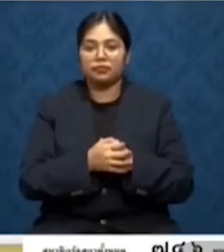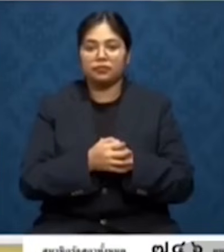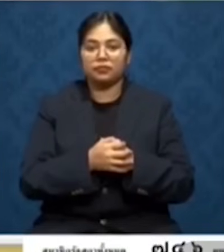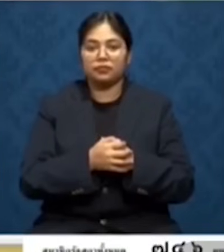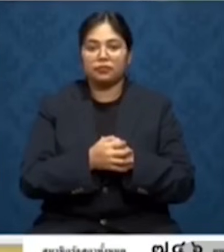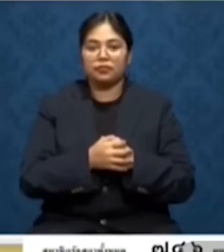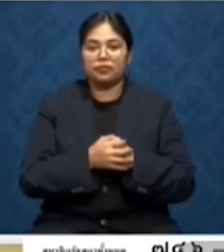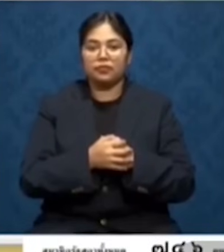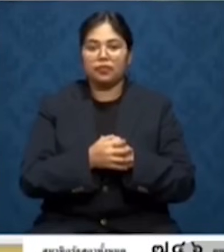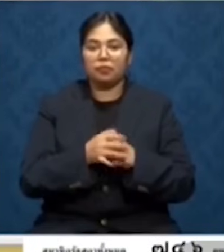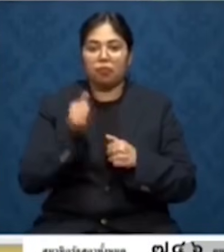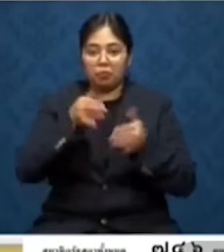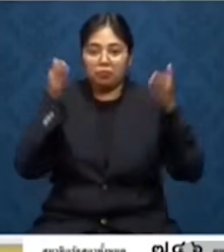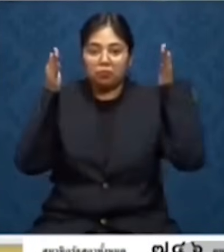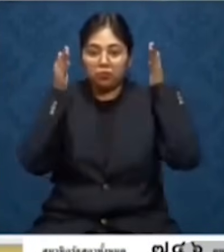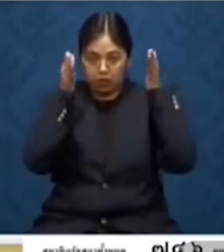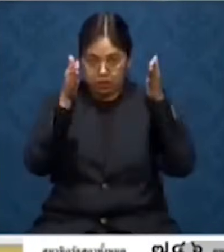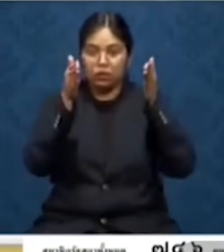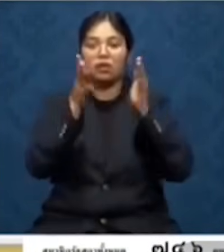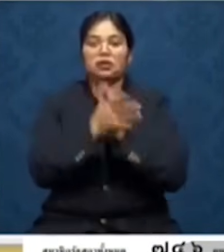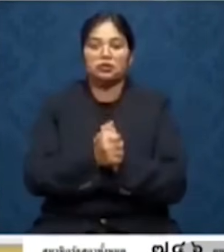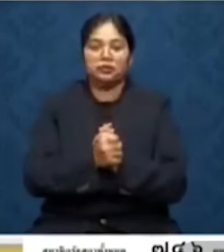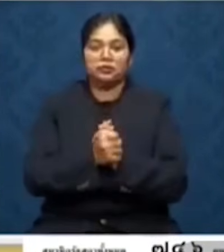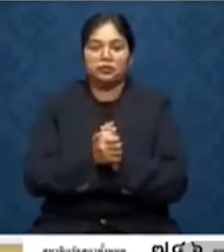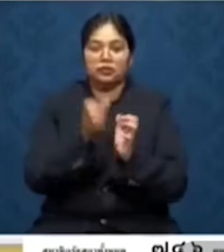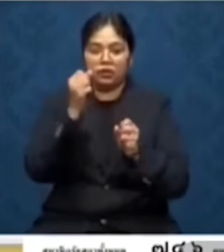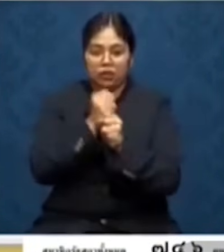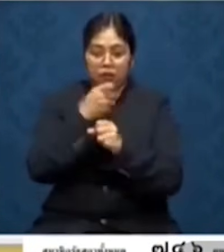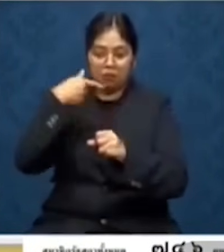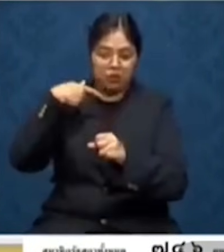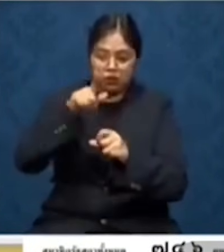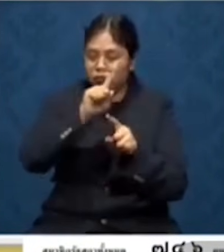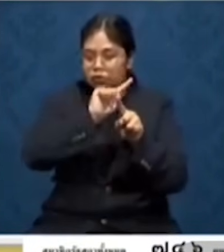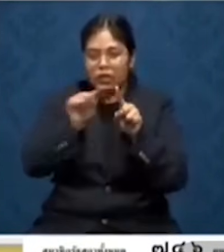ผมมาด้วยความตั้งใจที่จะทำประโยชน์ให้ประเทศชาติ